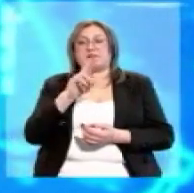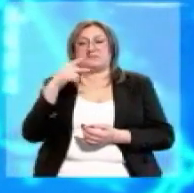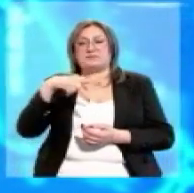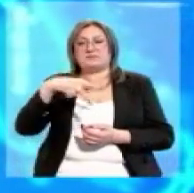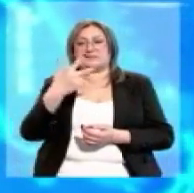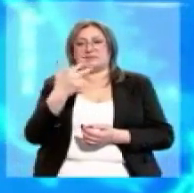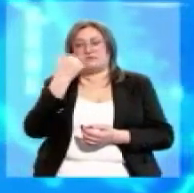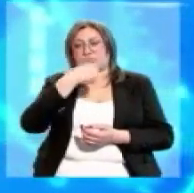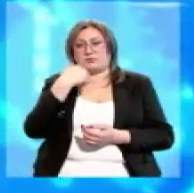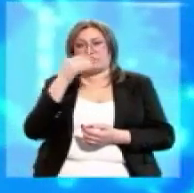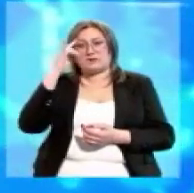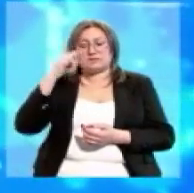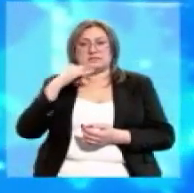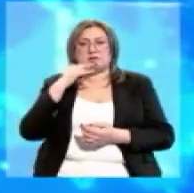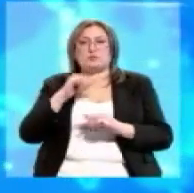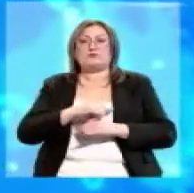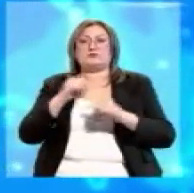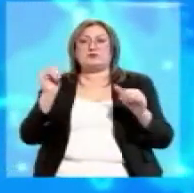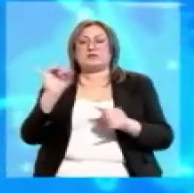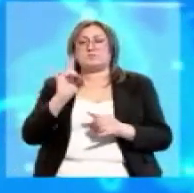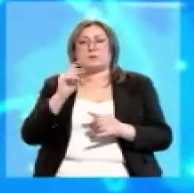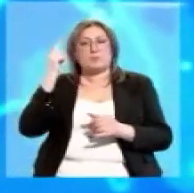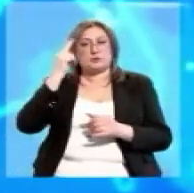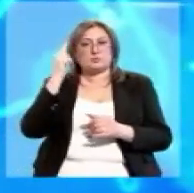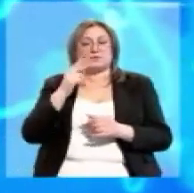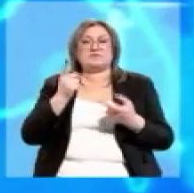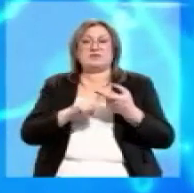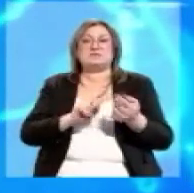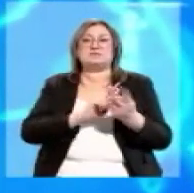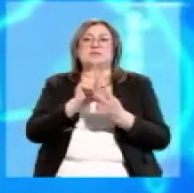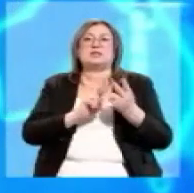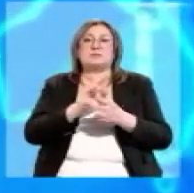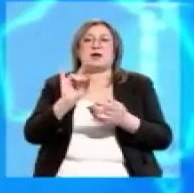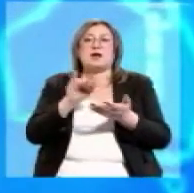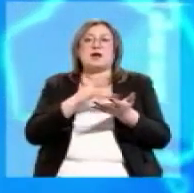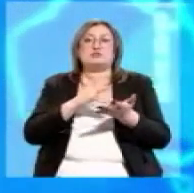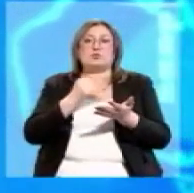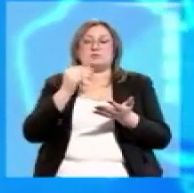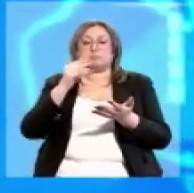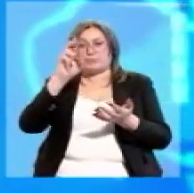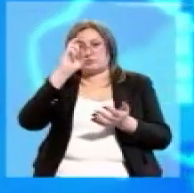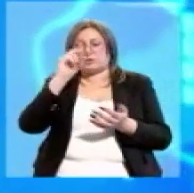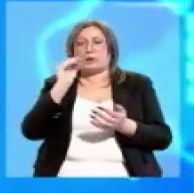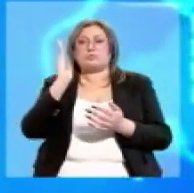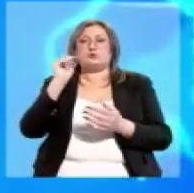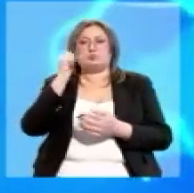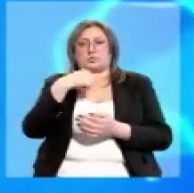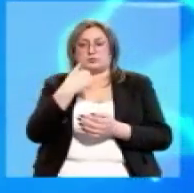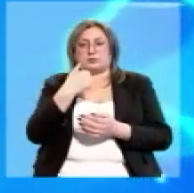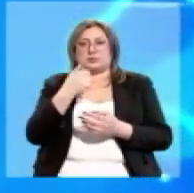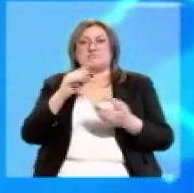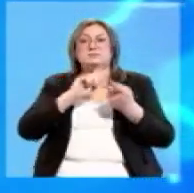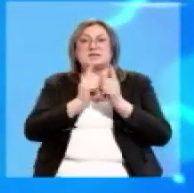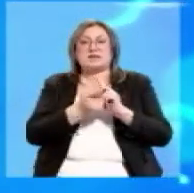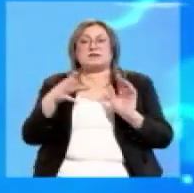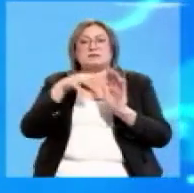января 2023 года в Казахстане увеличатся размеры пособий в связи с изменением расчетных показателей в бюджете на будущий год.